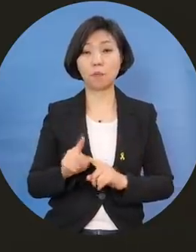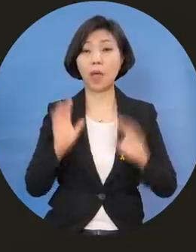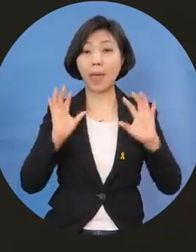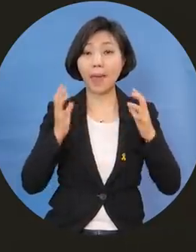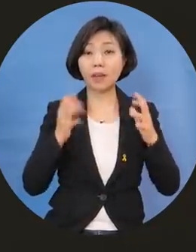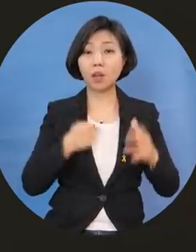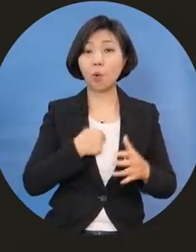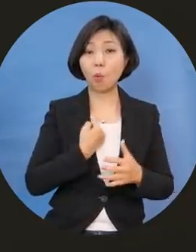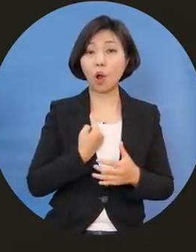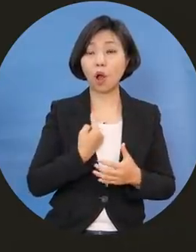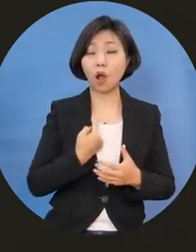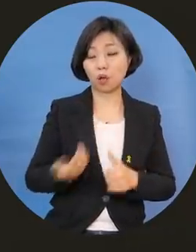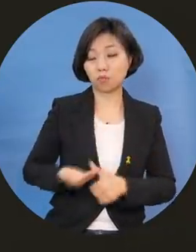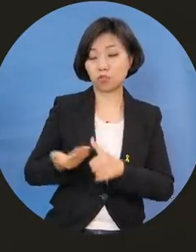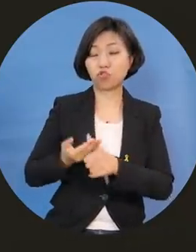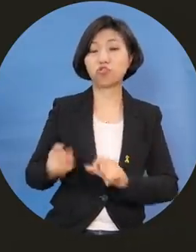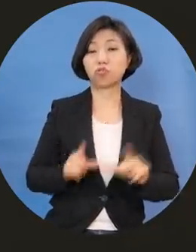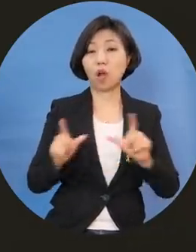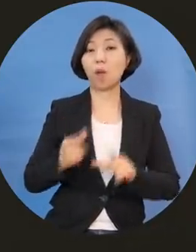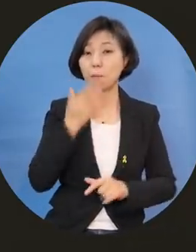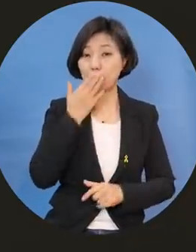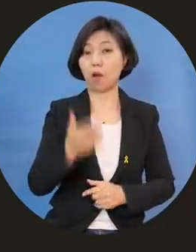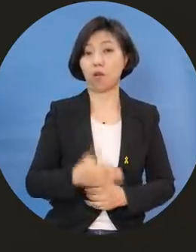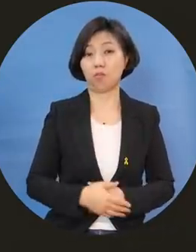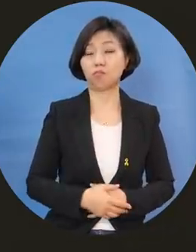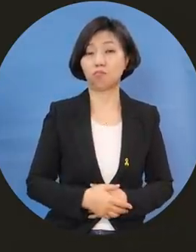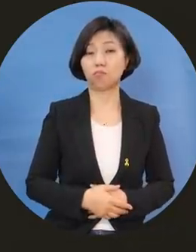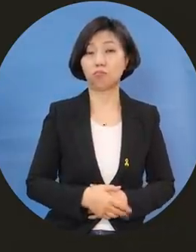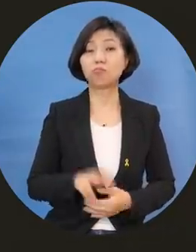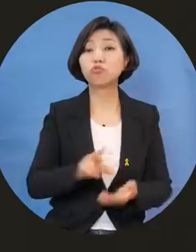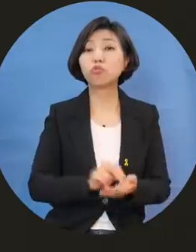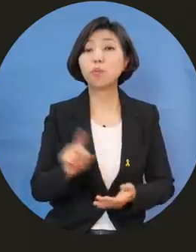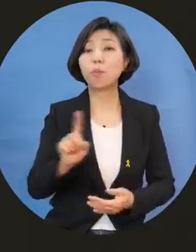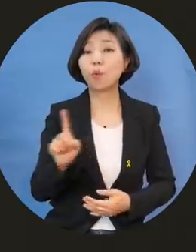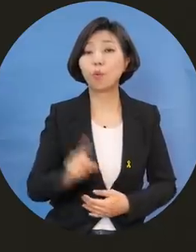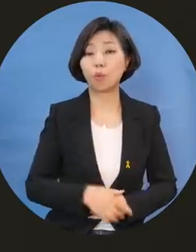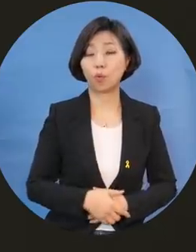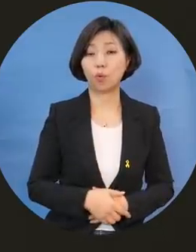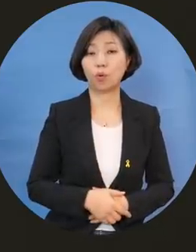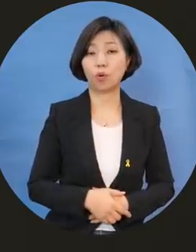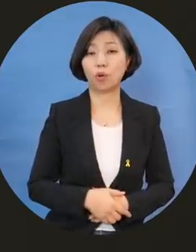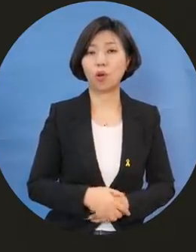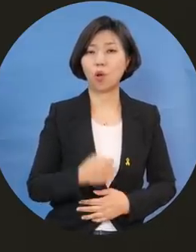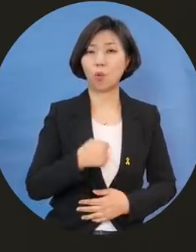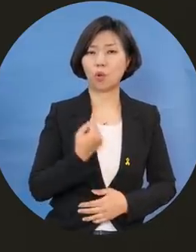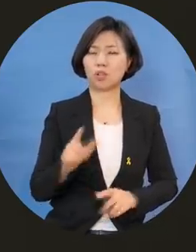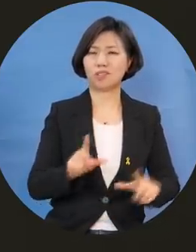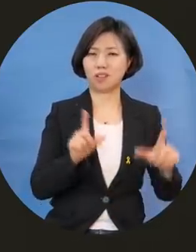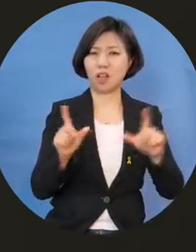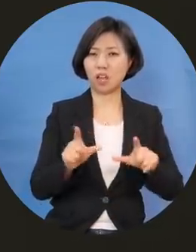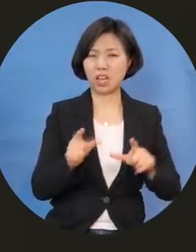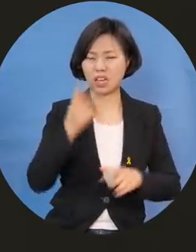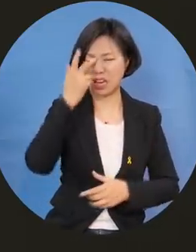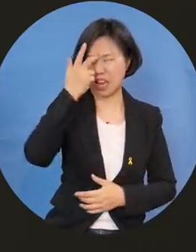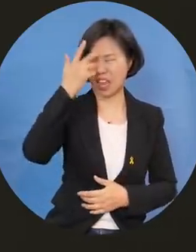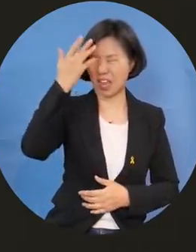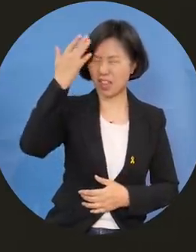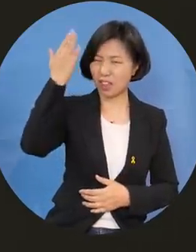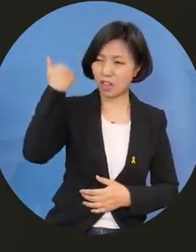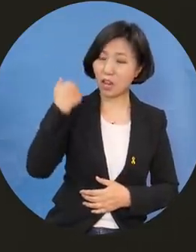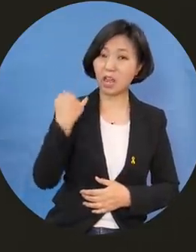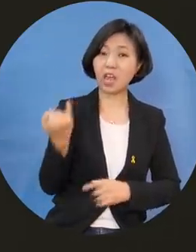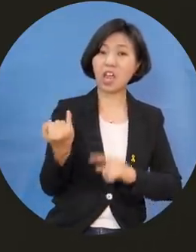어떠냐? 혼자 살고 싶으면 애기 내가 키우고 살면 되지. 그건 뭐가 문제예요? 그건 뭐 혼자 사는 게, 요즘